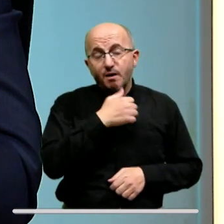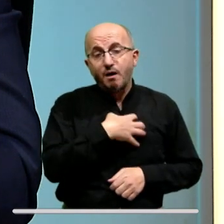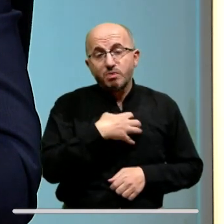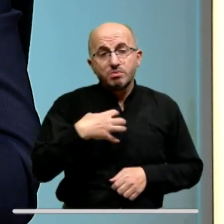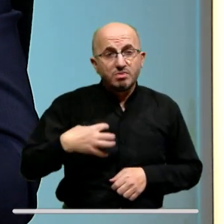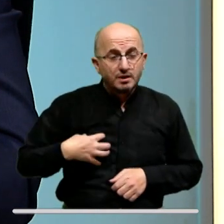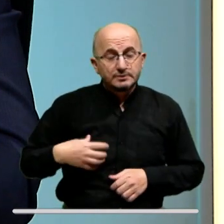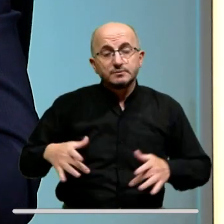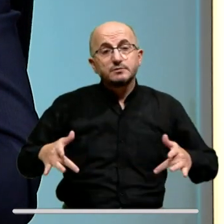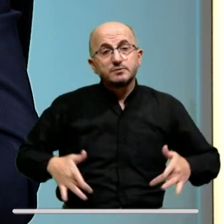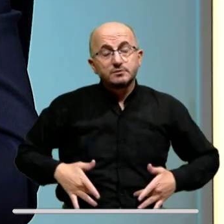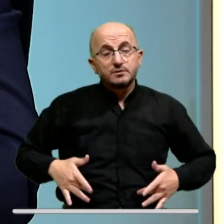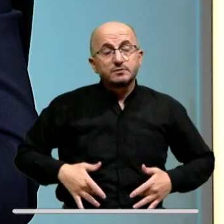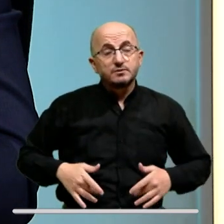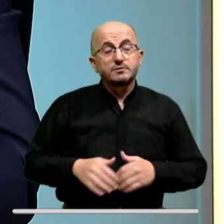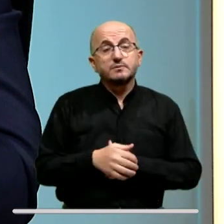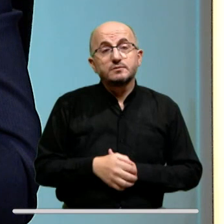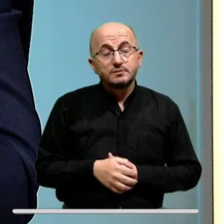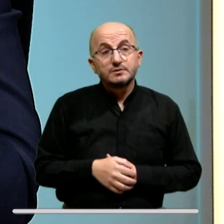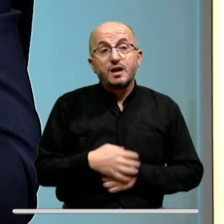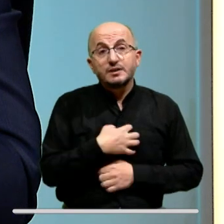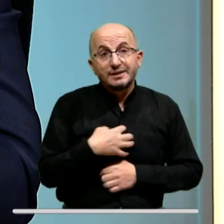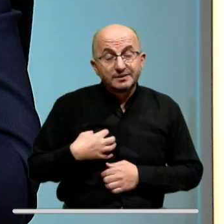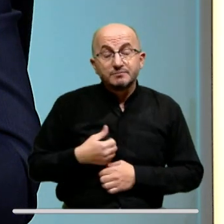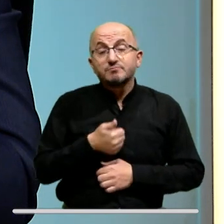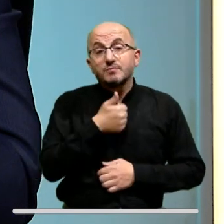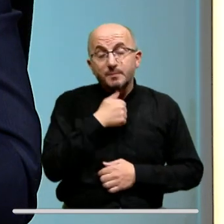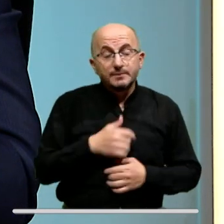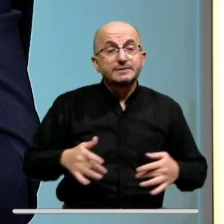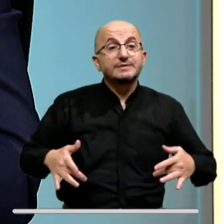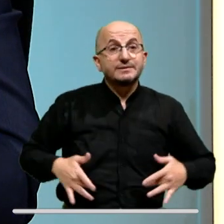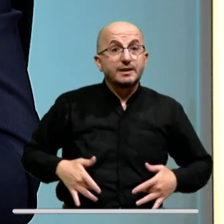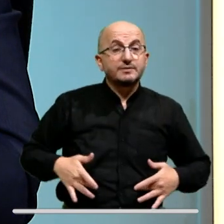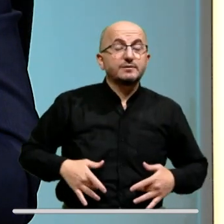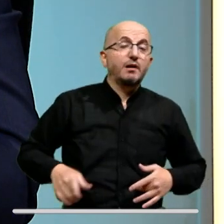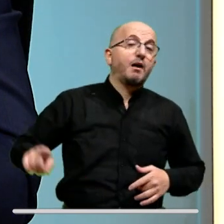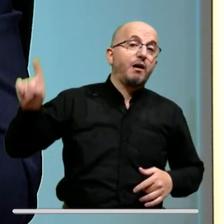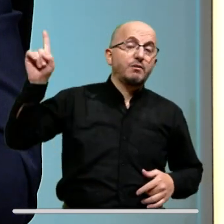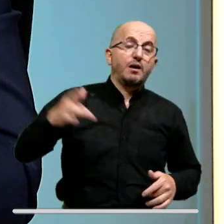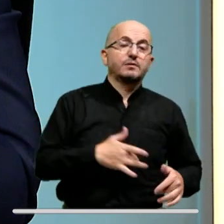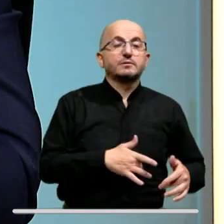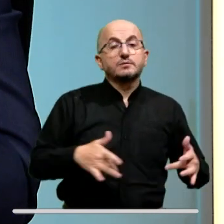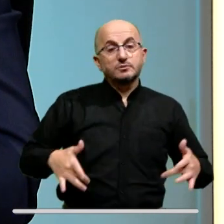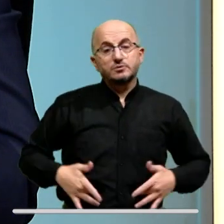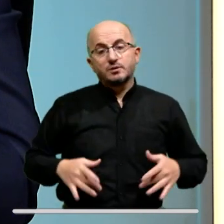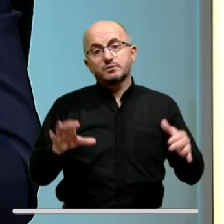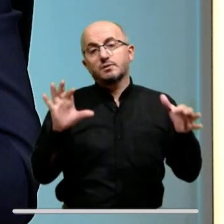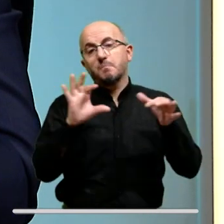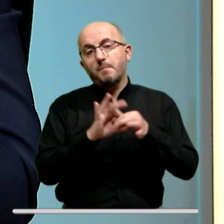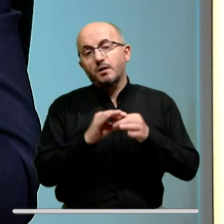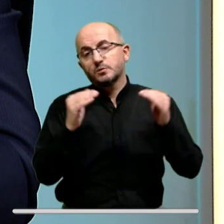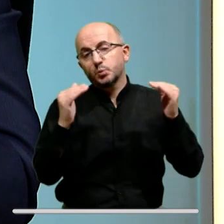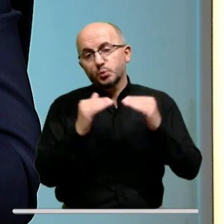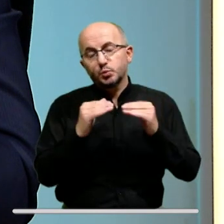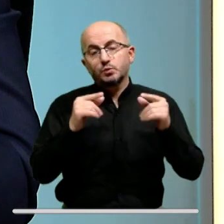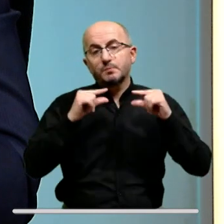baba annenin rızası, baba annenin rızası Allah'ın rızasına muvafıktır. Bir